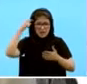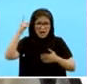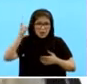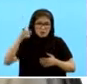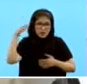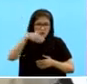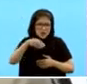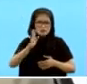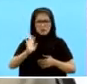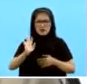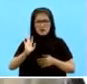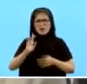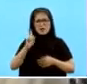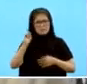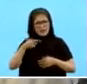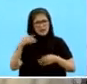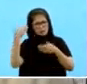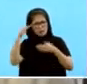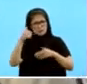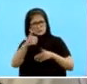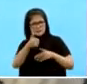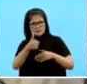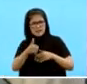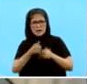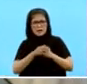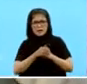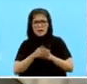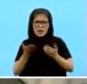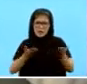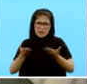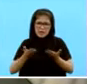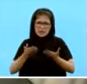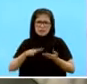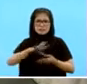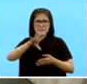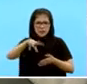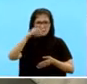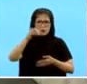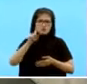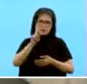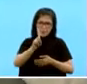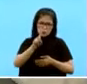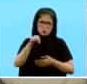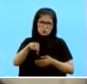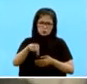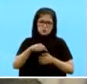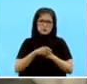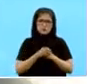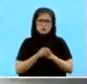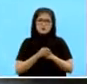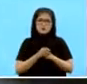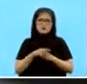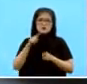pusat-pusat perbelanjaan atau terkenal dengan mal pelayanan yang bersifat terintegrasi. Nah, terintegrasi ini nanti termasuk dalam sistem